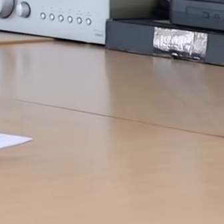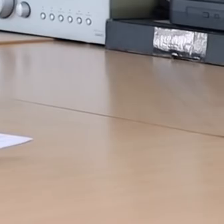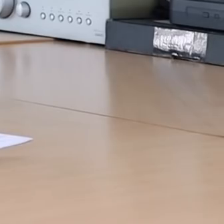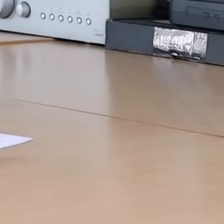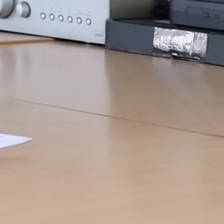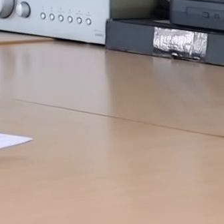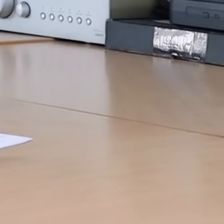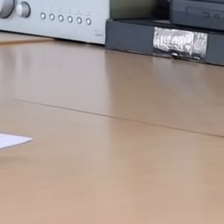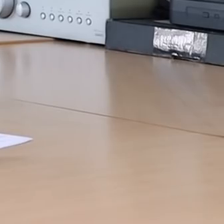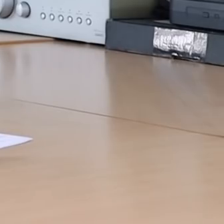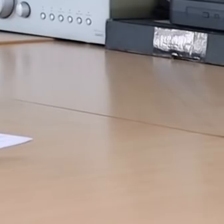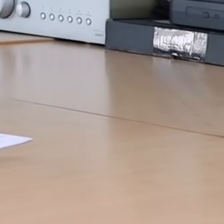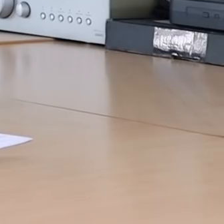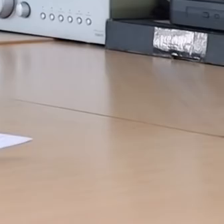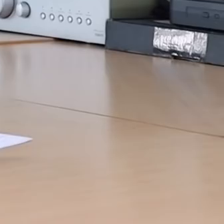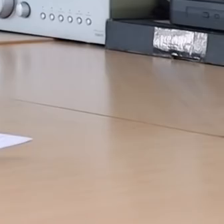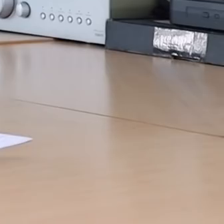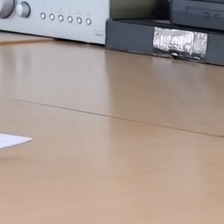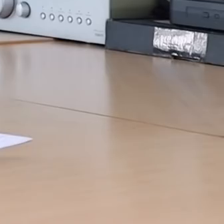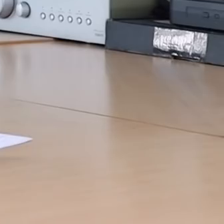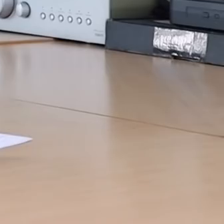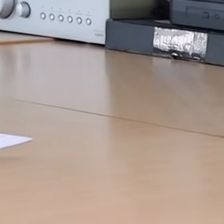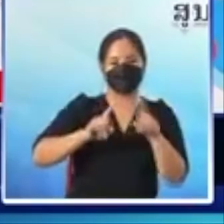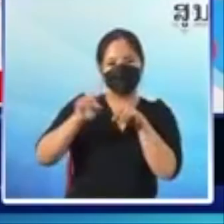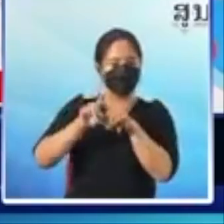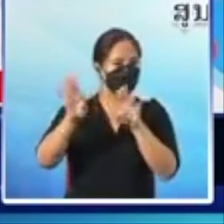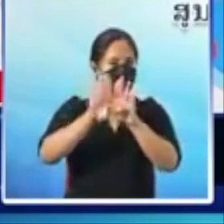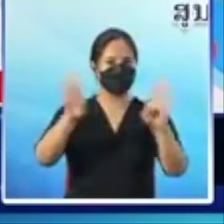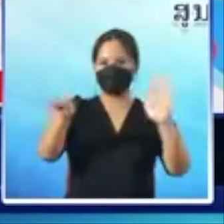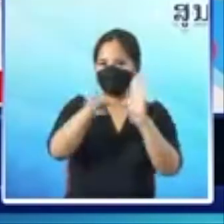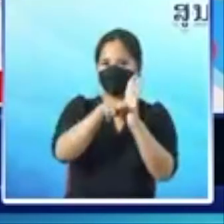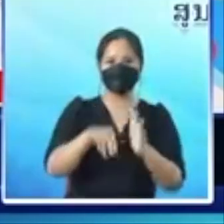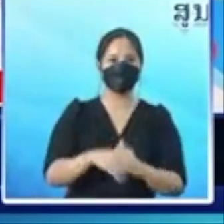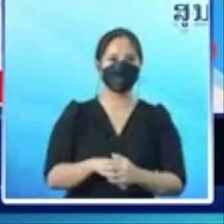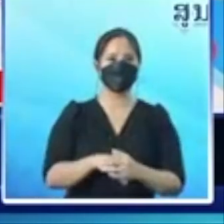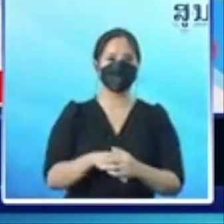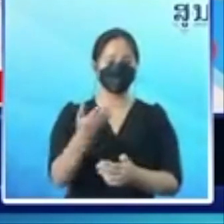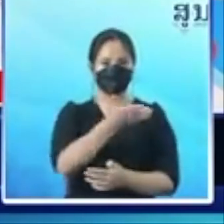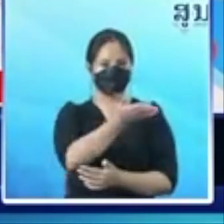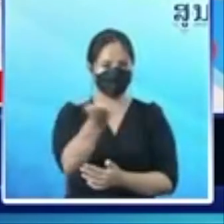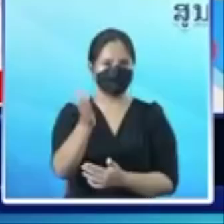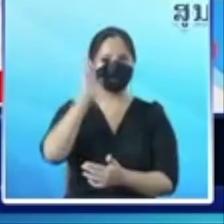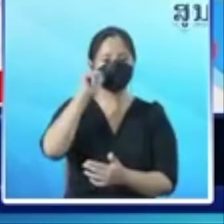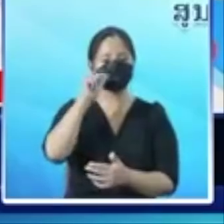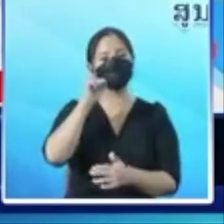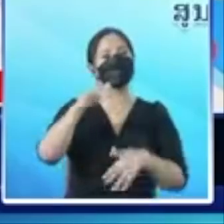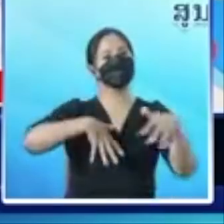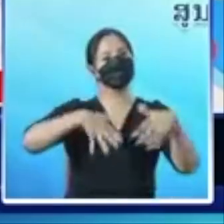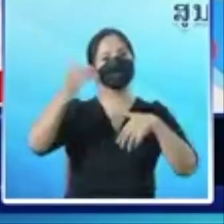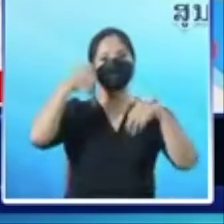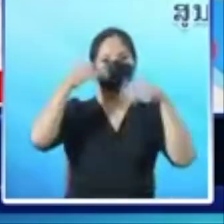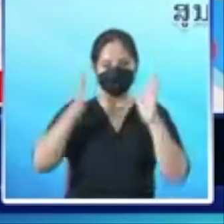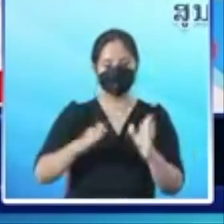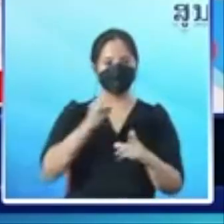ายังอยู่ไหวเนี่ยมันก็จะเป็นการที่เราไม่แพร่เชื้อกันนะฮะ ขอเฮียกห้องมายังบรรดาท่านพ่อแม่พี่น้องทุกคนใน